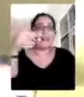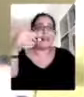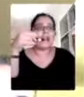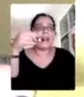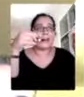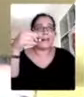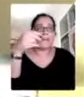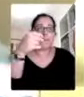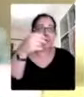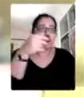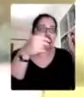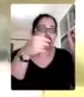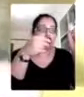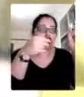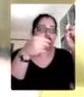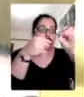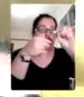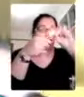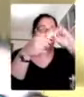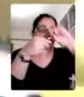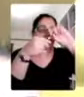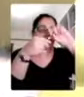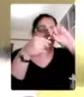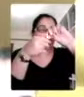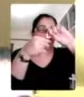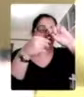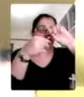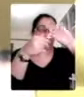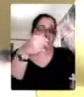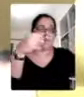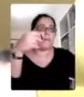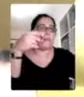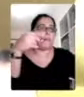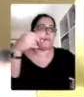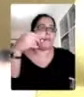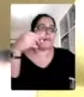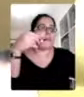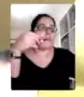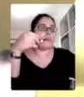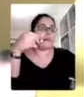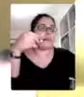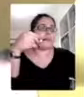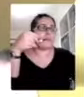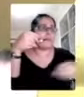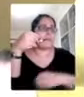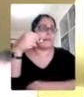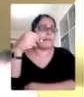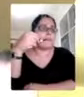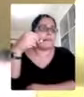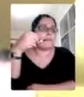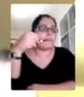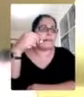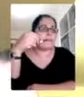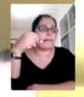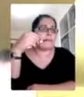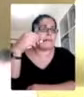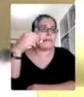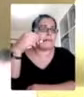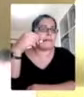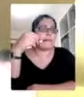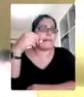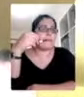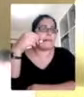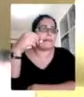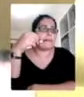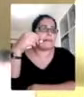böyle. Bak Serdar Bey'den ilginç bir soru gelmiş. Kek tabakası kapladıktan sonradan hele diğer düşük markalar arasında bir fark kalıyor